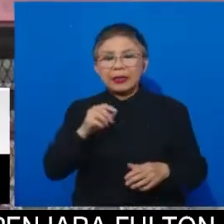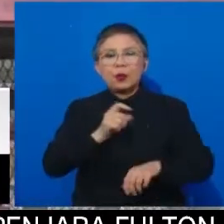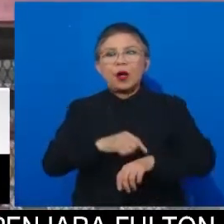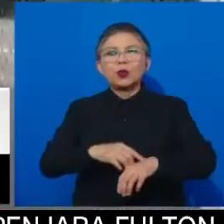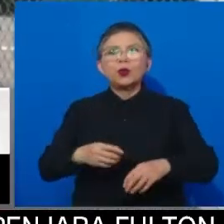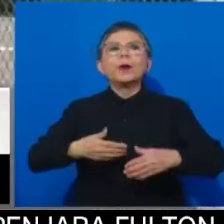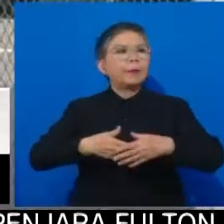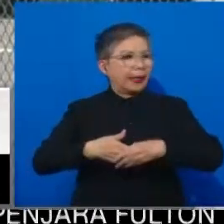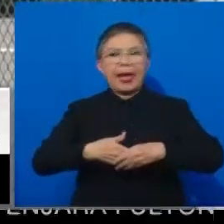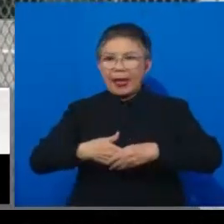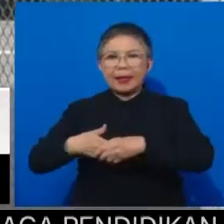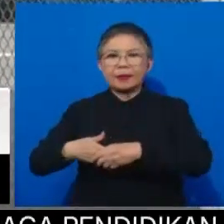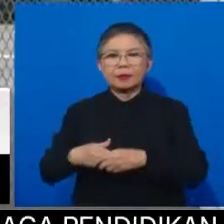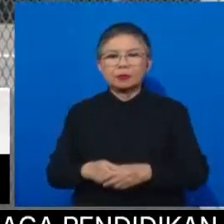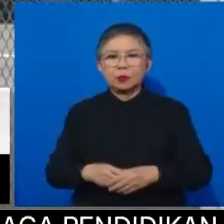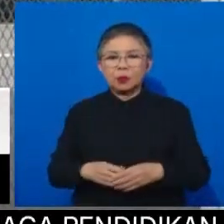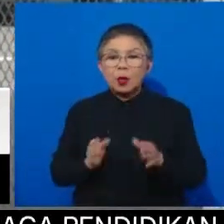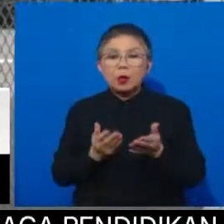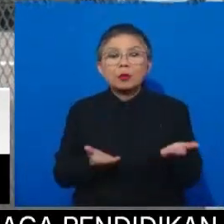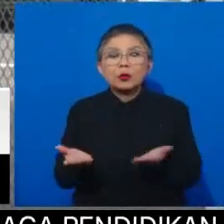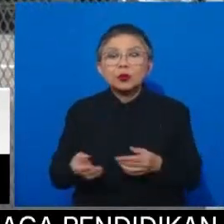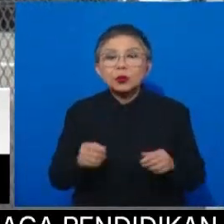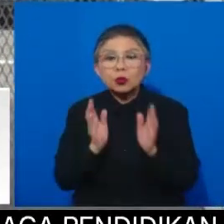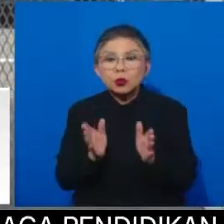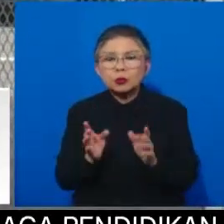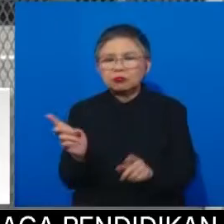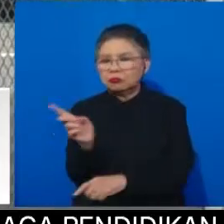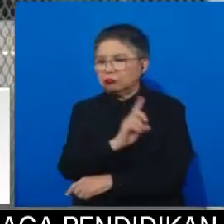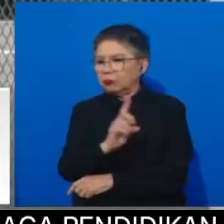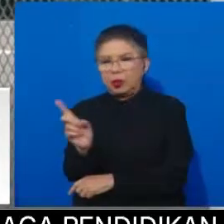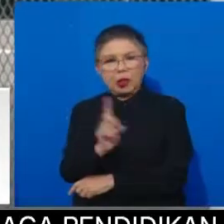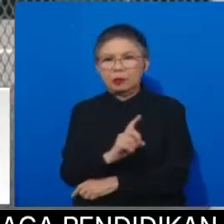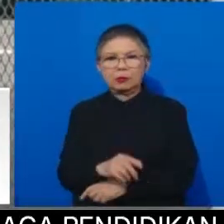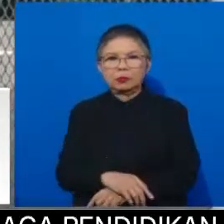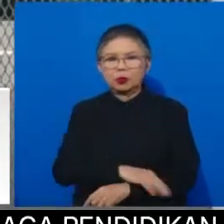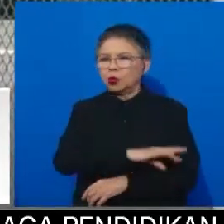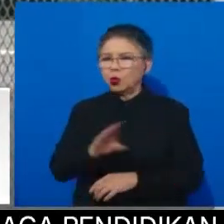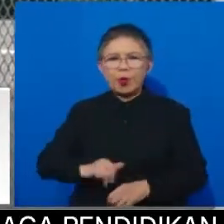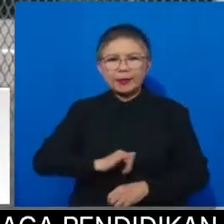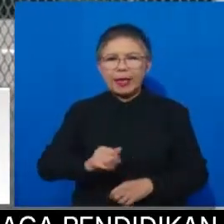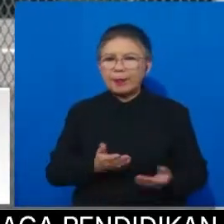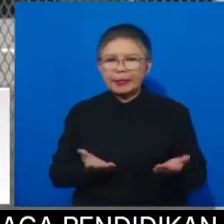Ia memastikan tidak ada perlakuan khusus terhadap Sambo, Ricky Rizal Wibowo dan Kuat Maruf.